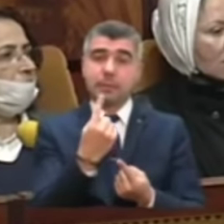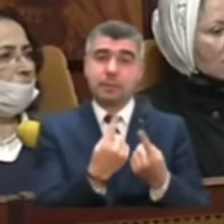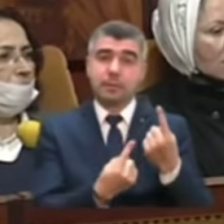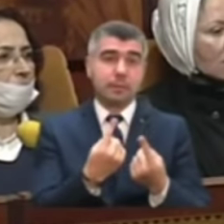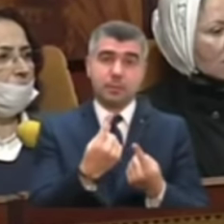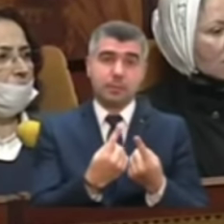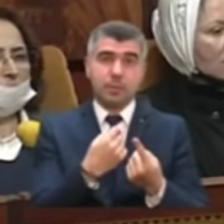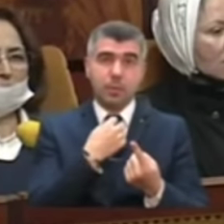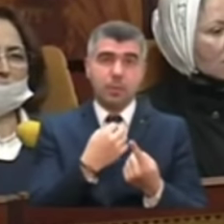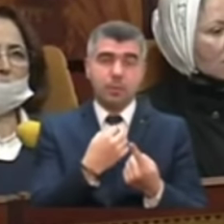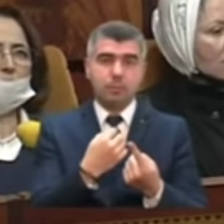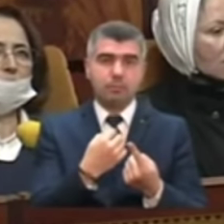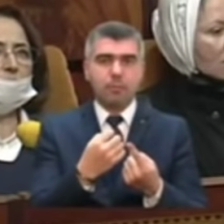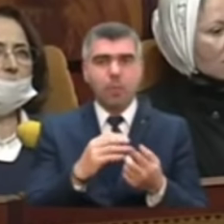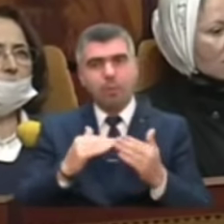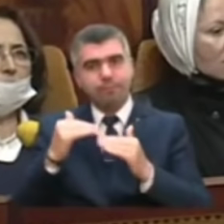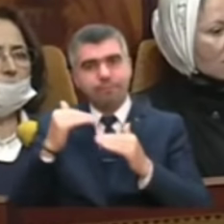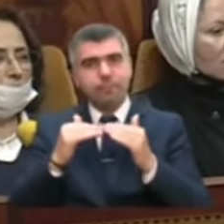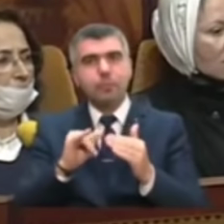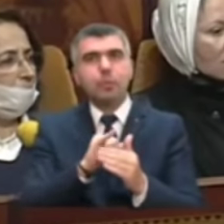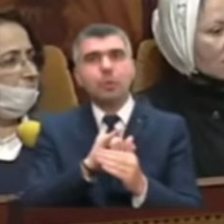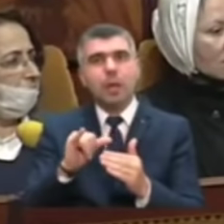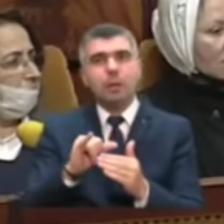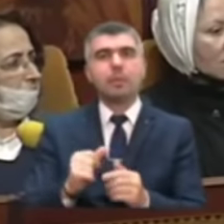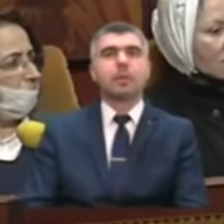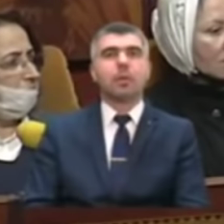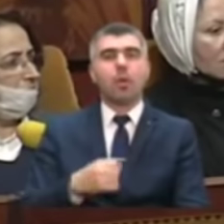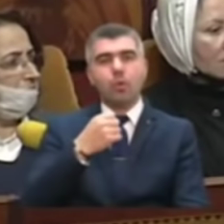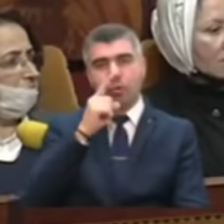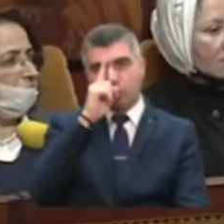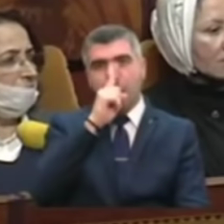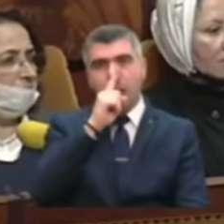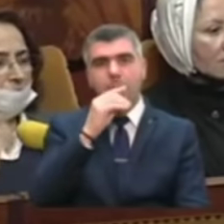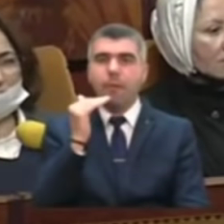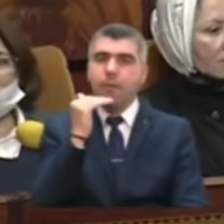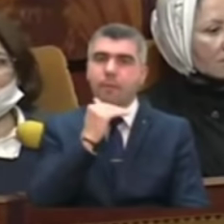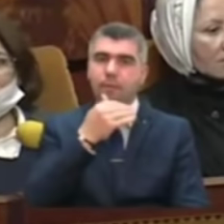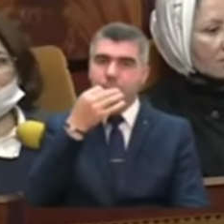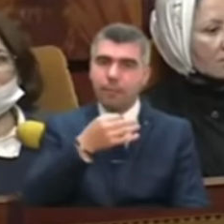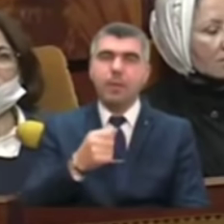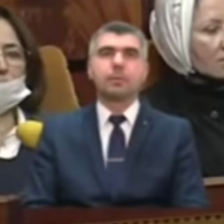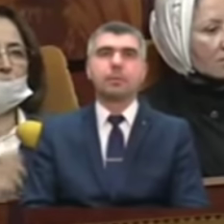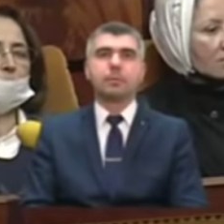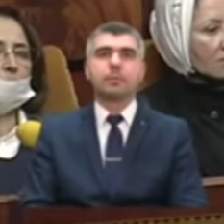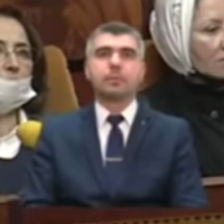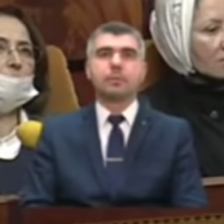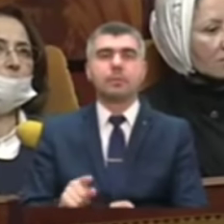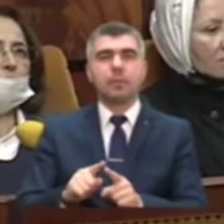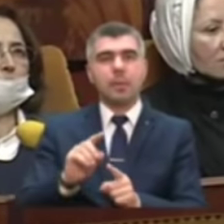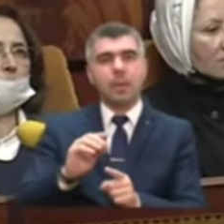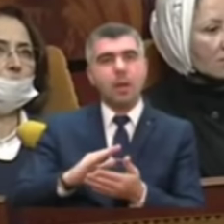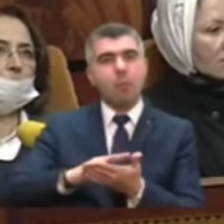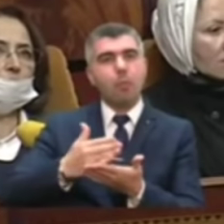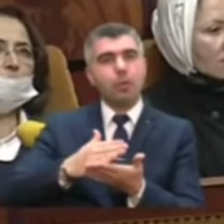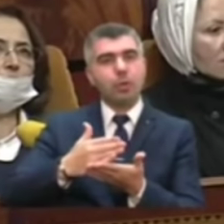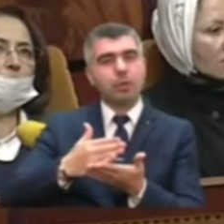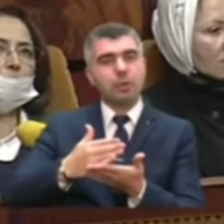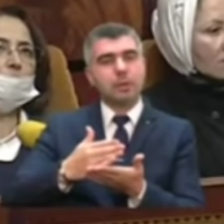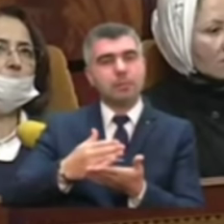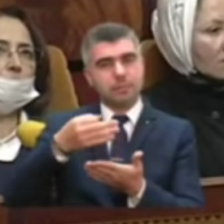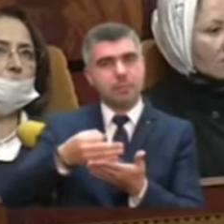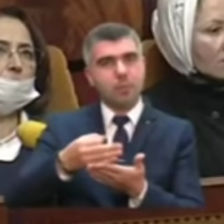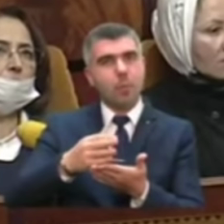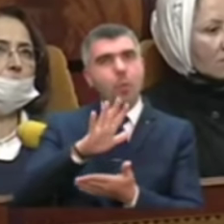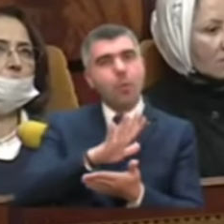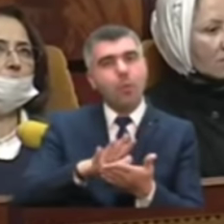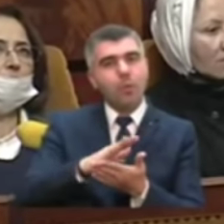فيهش مزايدات، يعني مساله تقنيه، نرجو التسريع بهذه المساله ديال الترجمه الفوريه وبدون مزايدات